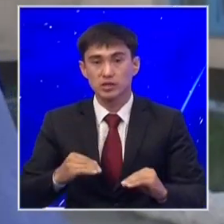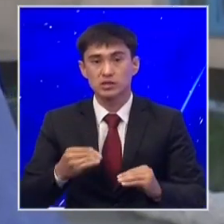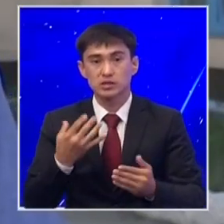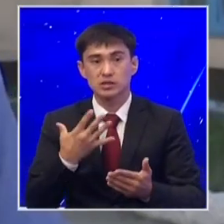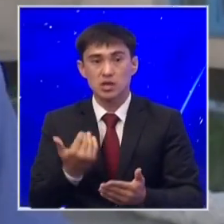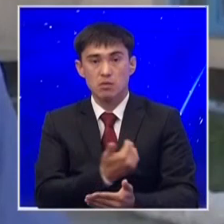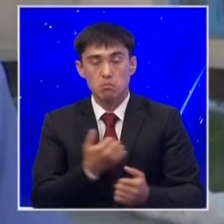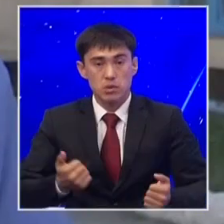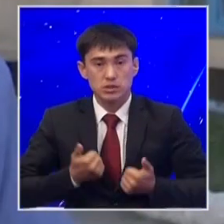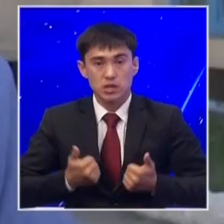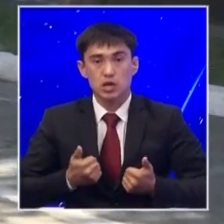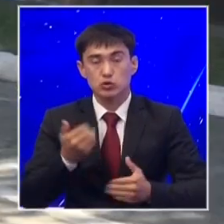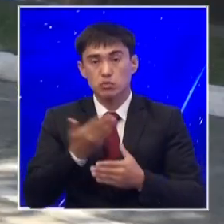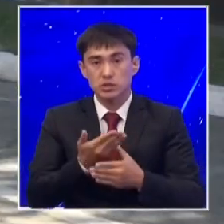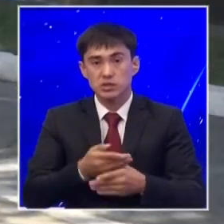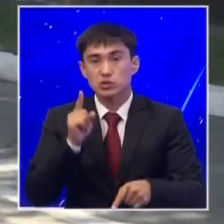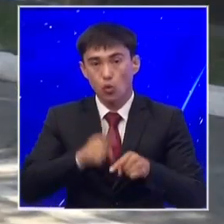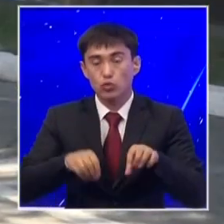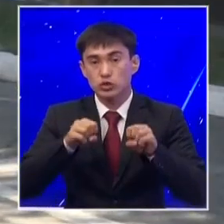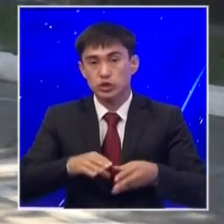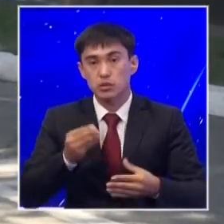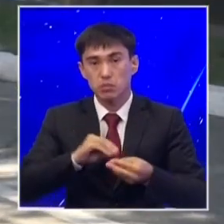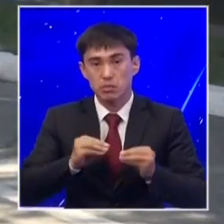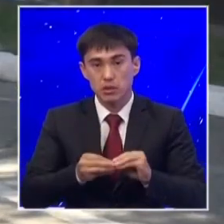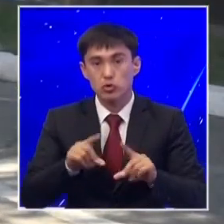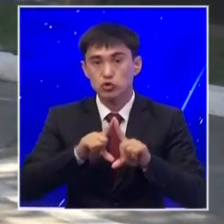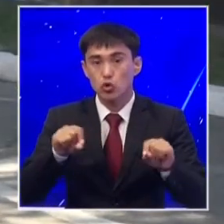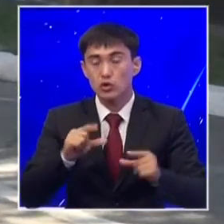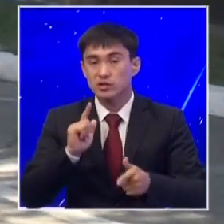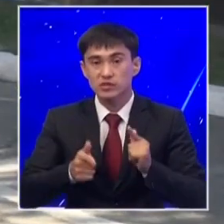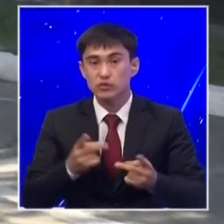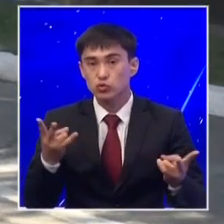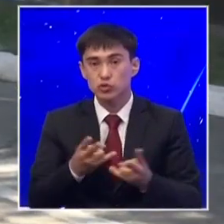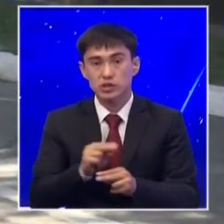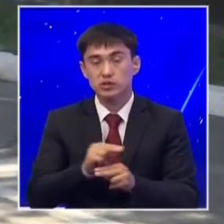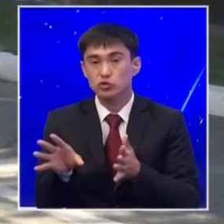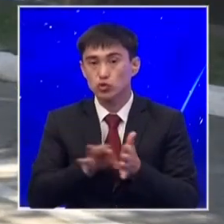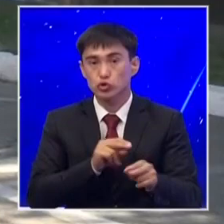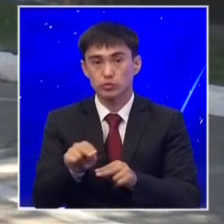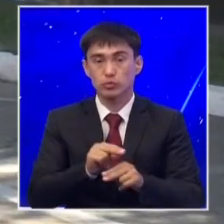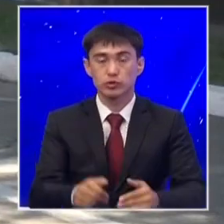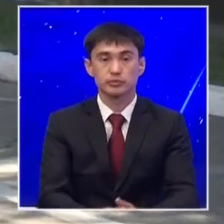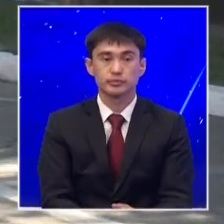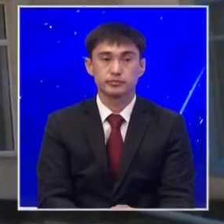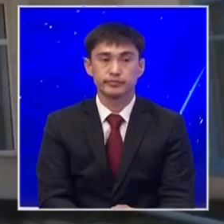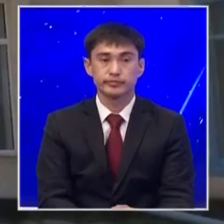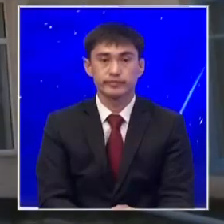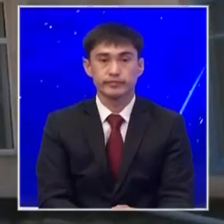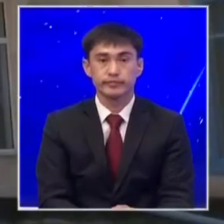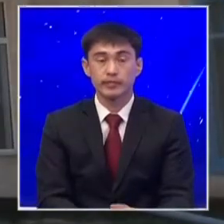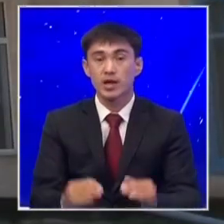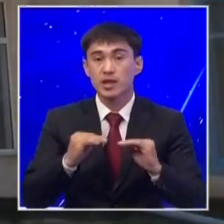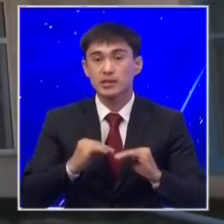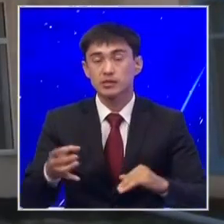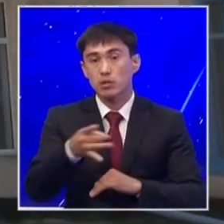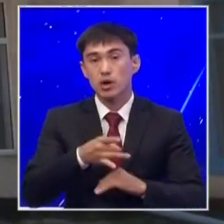стороны постараюсь посодействовать скорому решению проблемы, потому что школа действительно нуждается в срочном ремонте. В